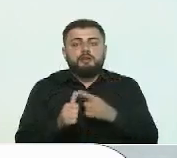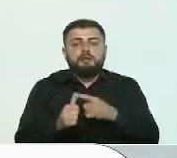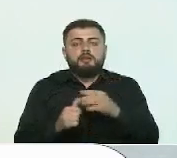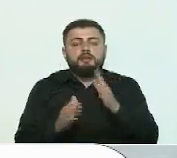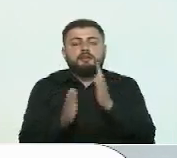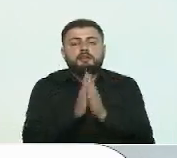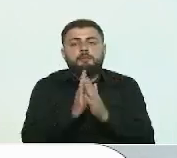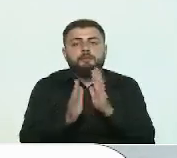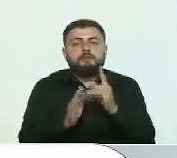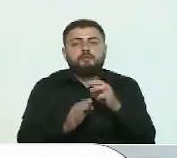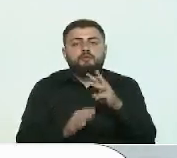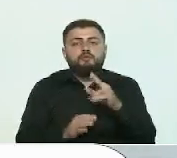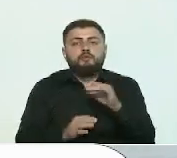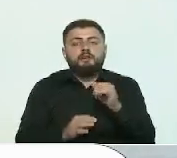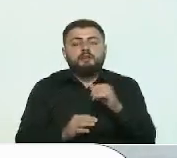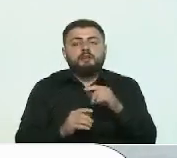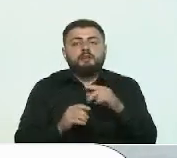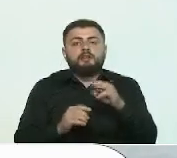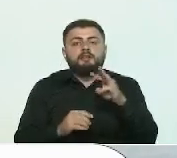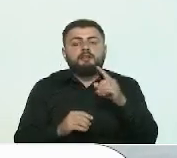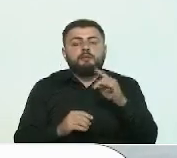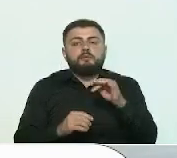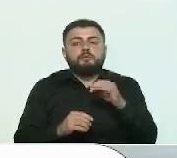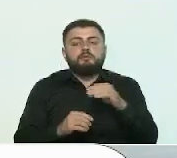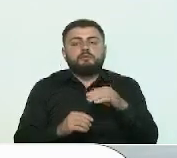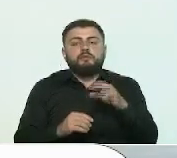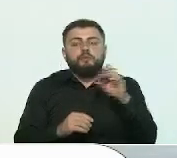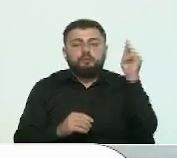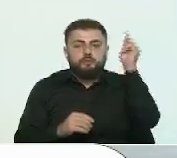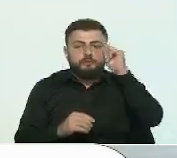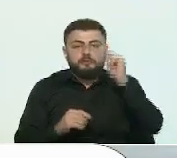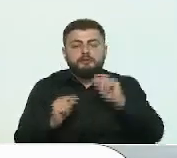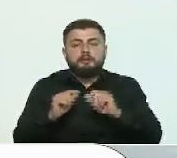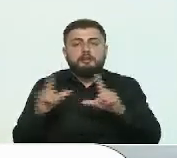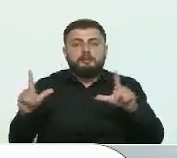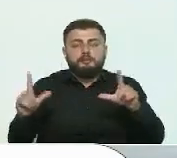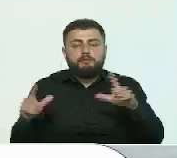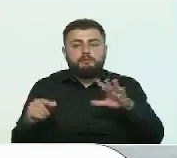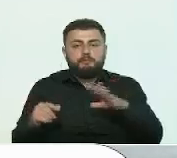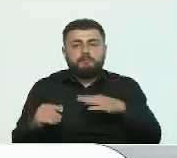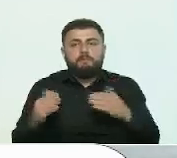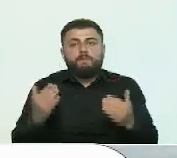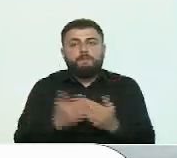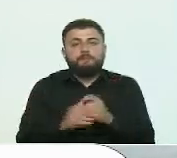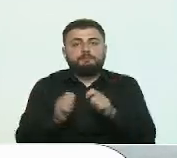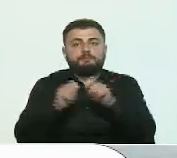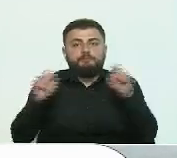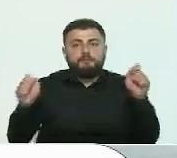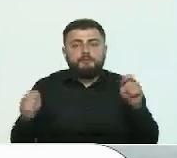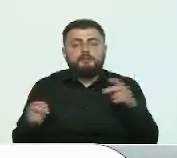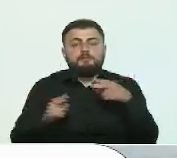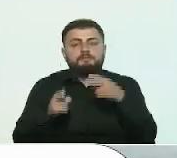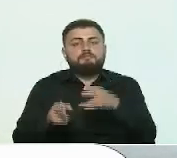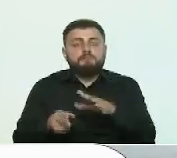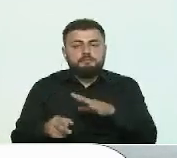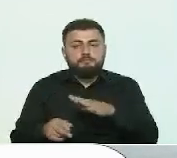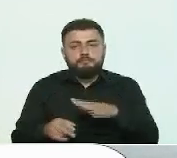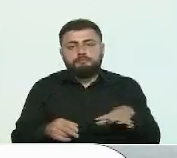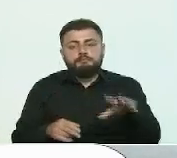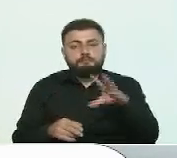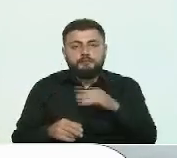təbiət və humanitar fənlər təmayüllü tam orta məktəb liseyin yeni binasının açılışında iştirak edib.